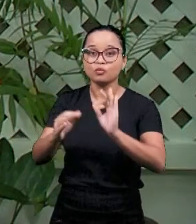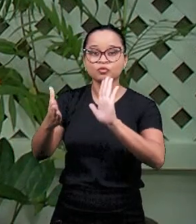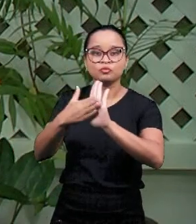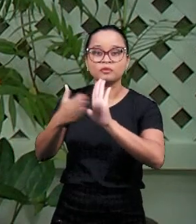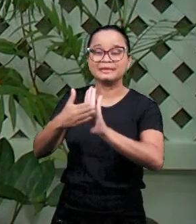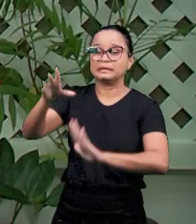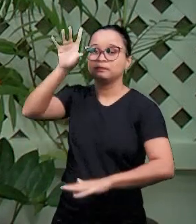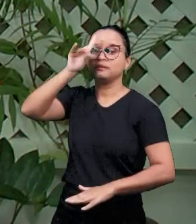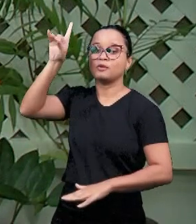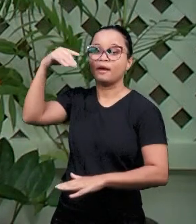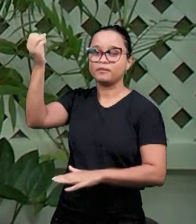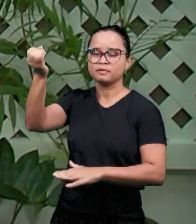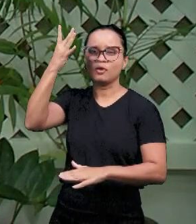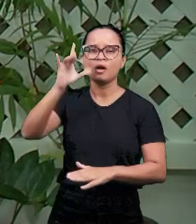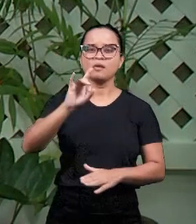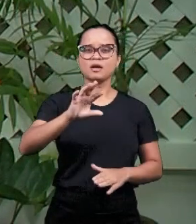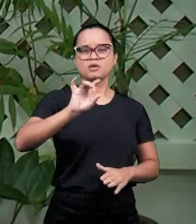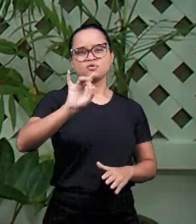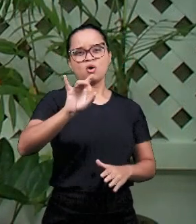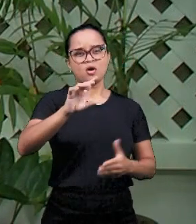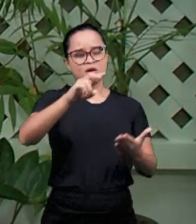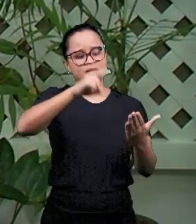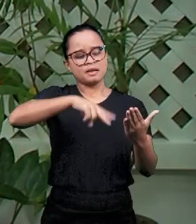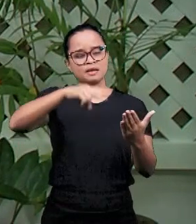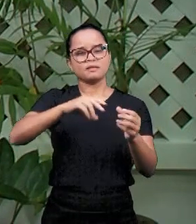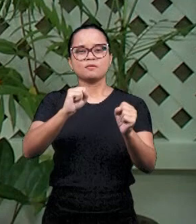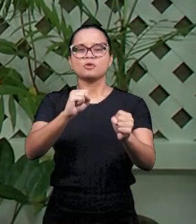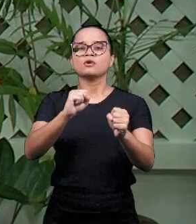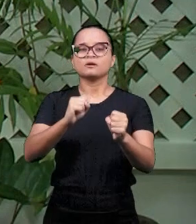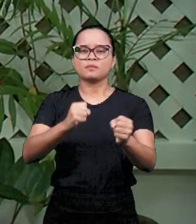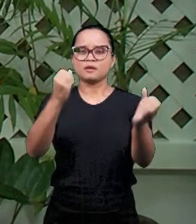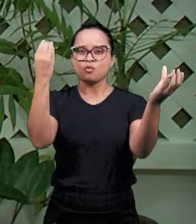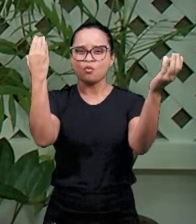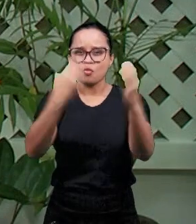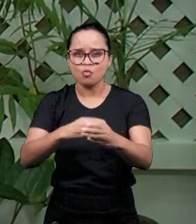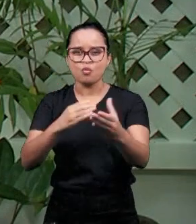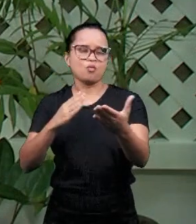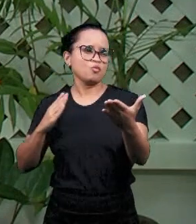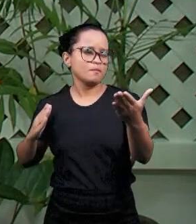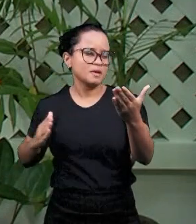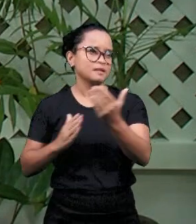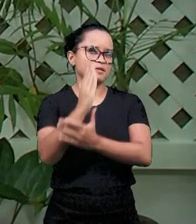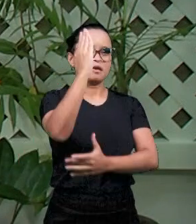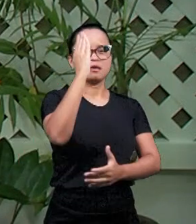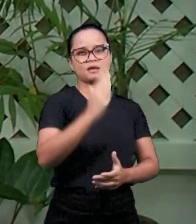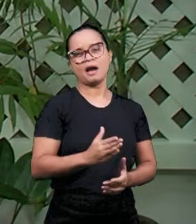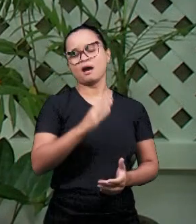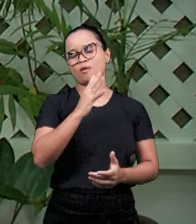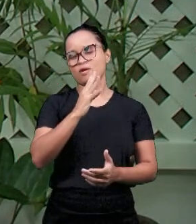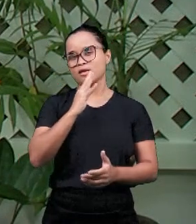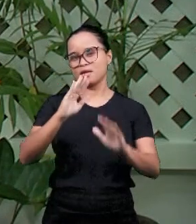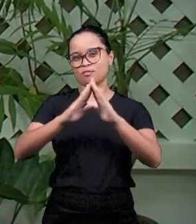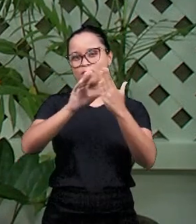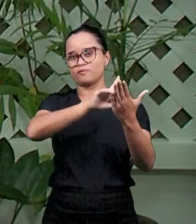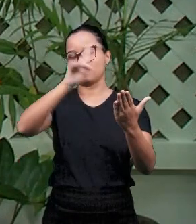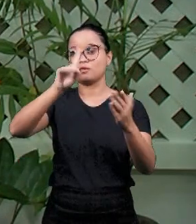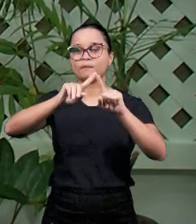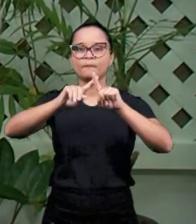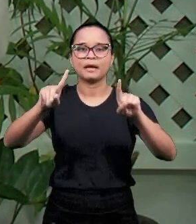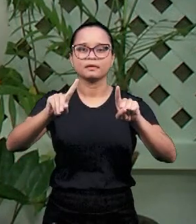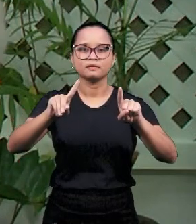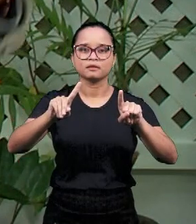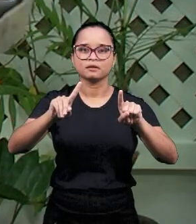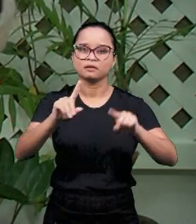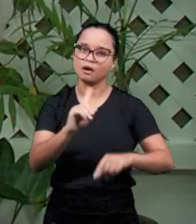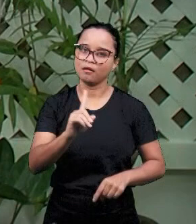pas simplement de connaître la lettre. Vous pouvez passer un concours, première place en connaissance de Bible. Ce qui importe